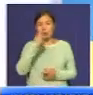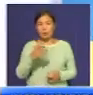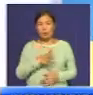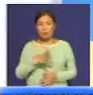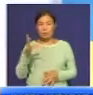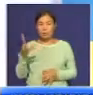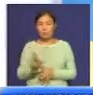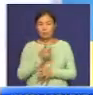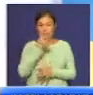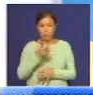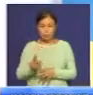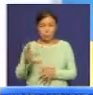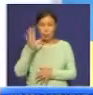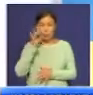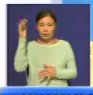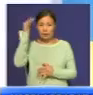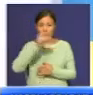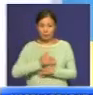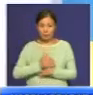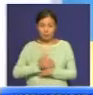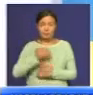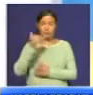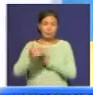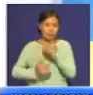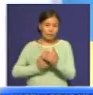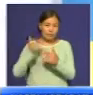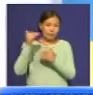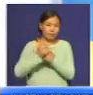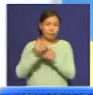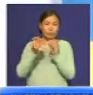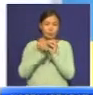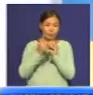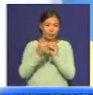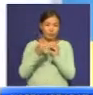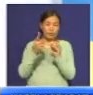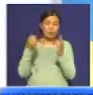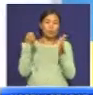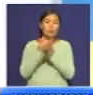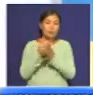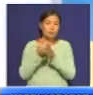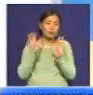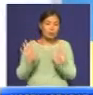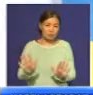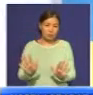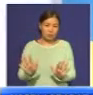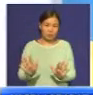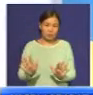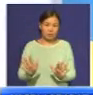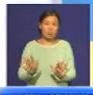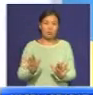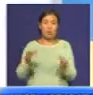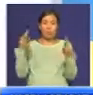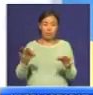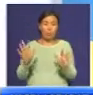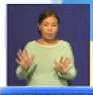Қараңғы уақытта түнгі сағат, кешкі сағат осы 11-ге дейін, 11-ден кейін түсіп